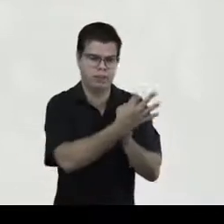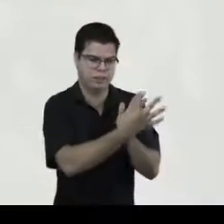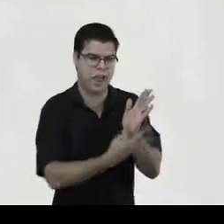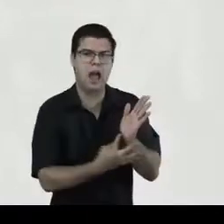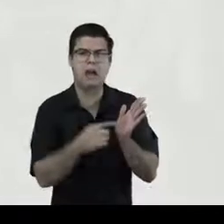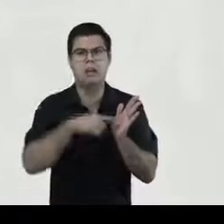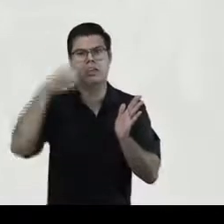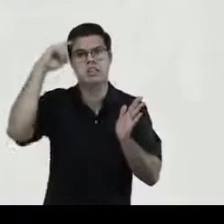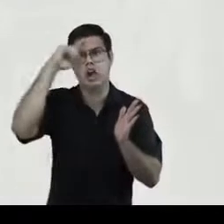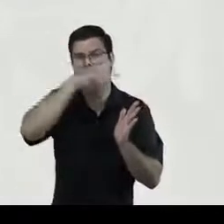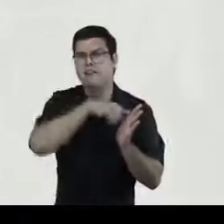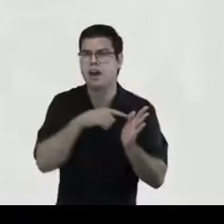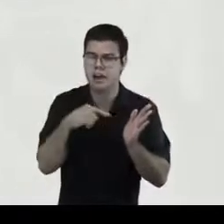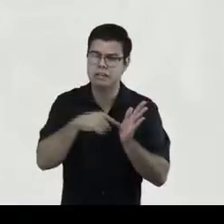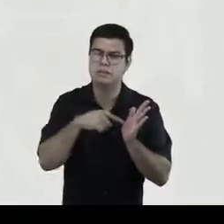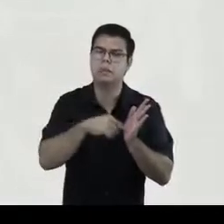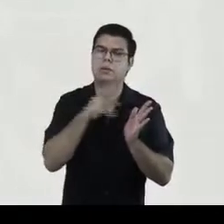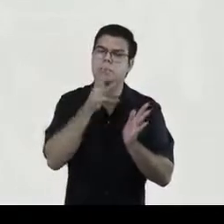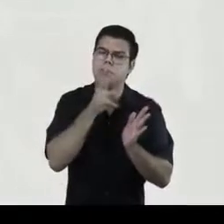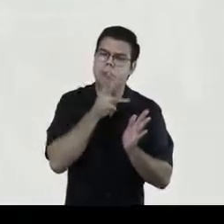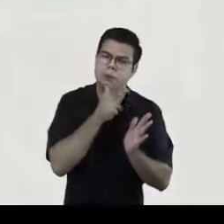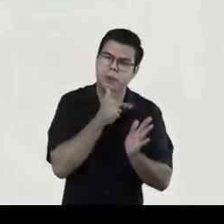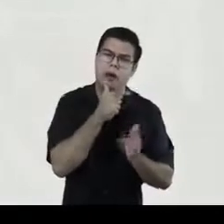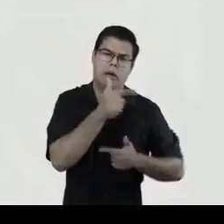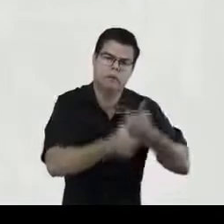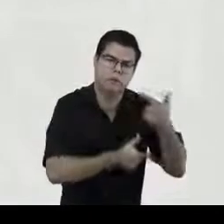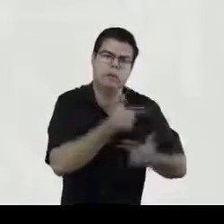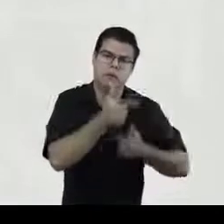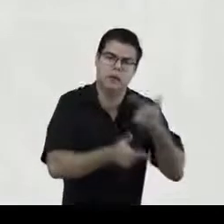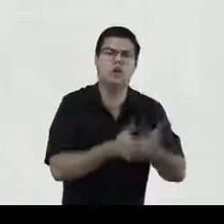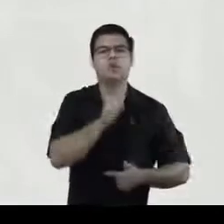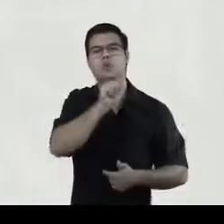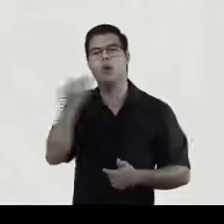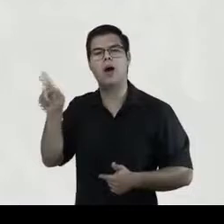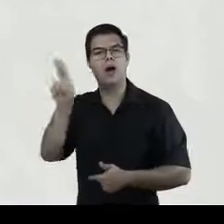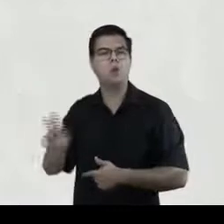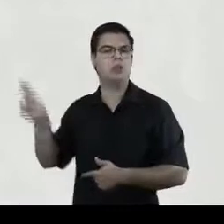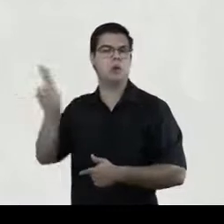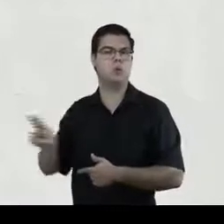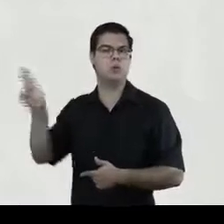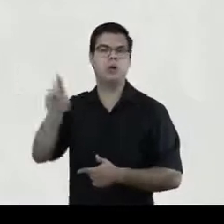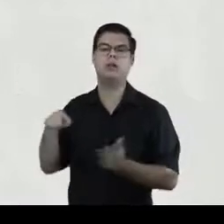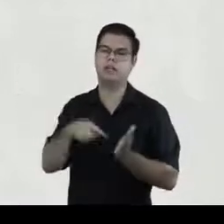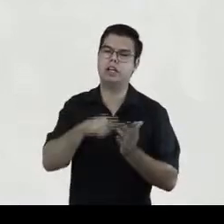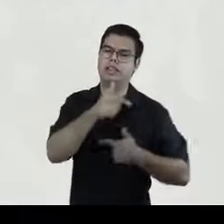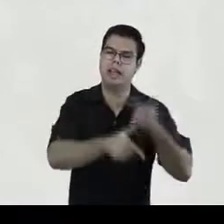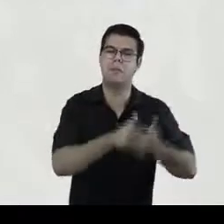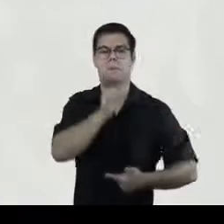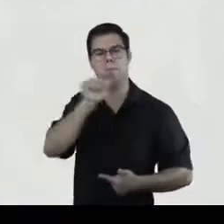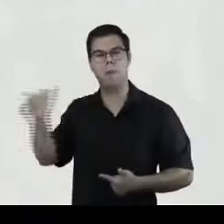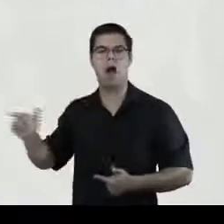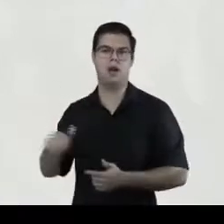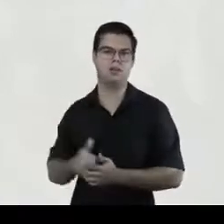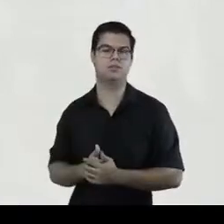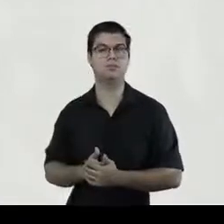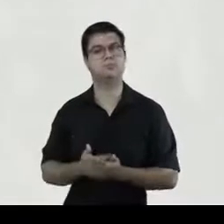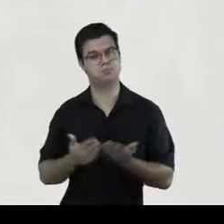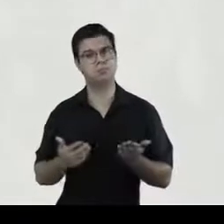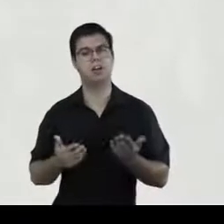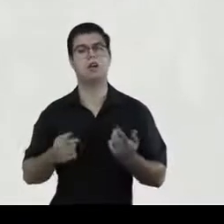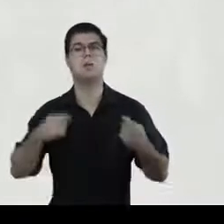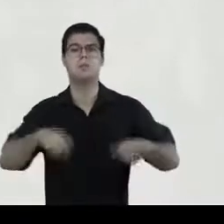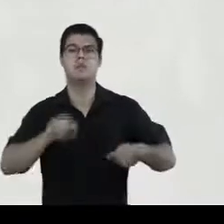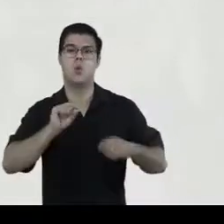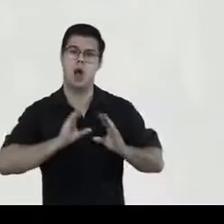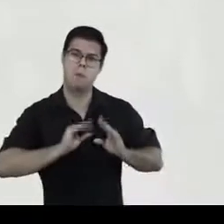Das zweite Problem ist, dass man einen Zugriff auf das Original benötigt. Sie können in Scans